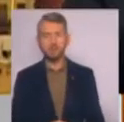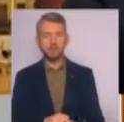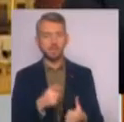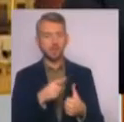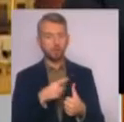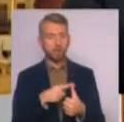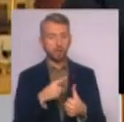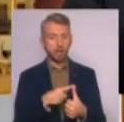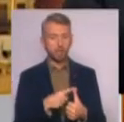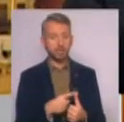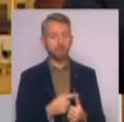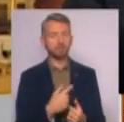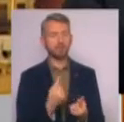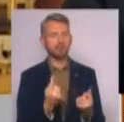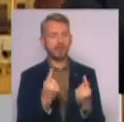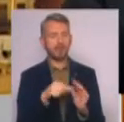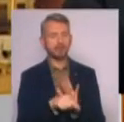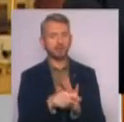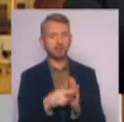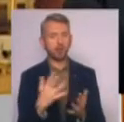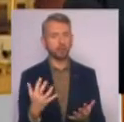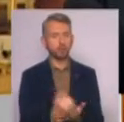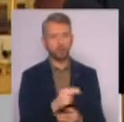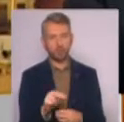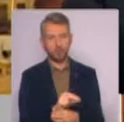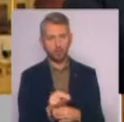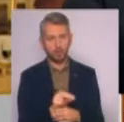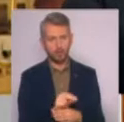по-перше, велике значення для успішного лікування